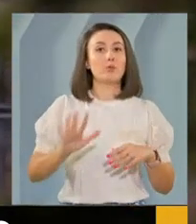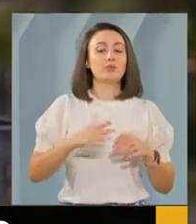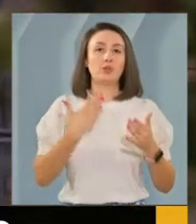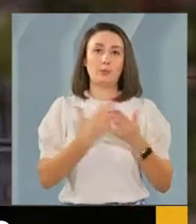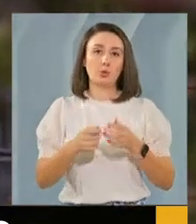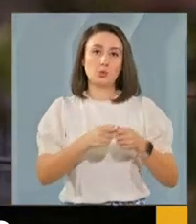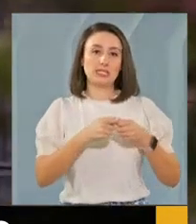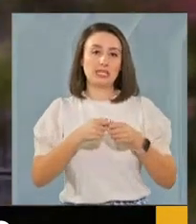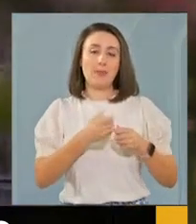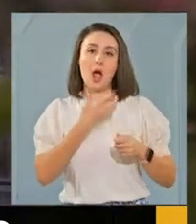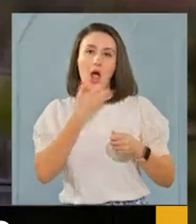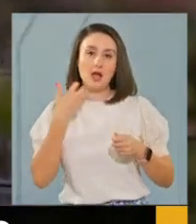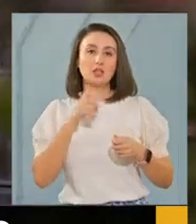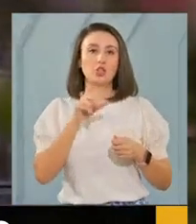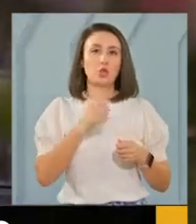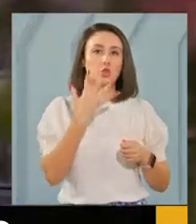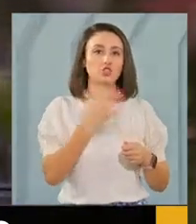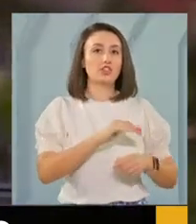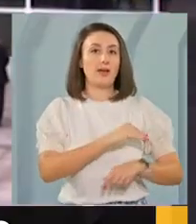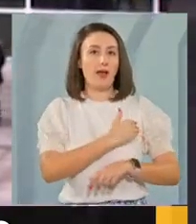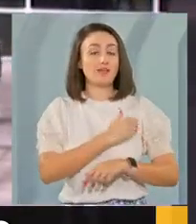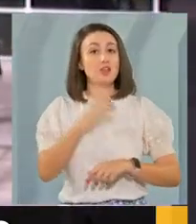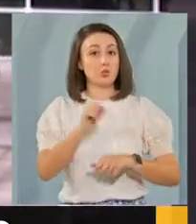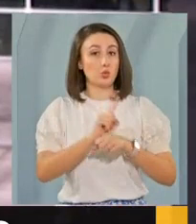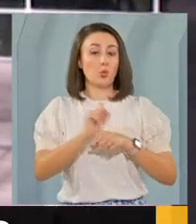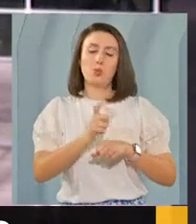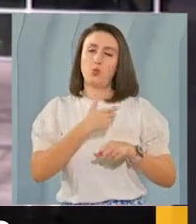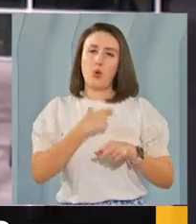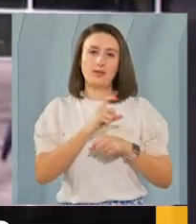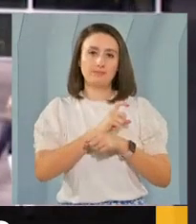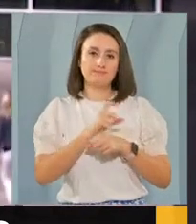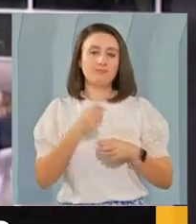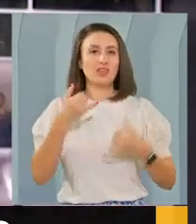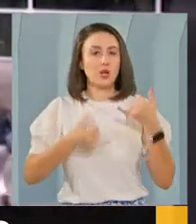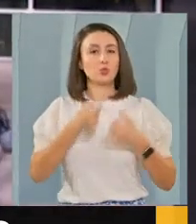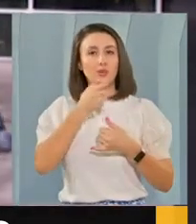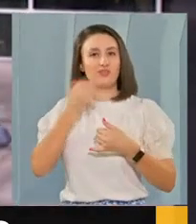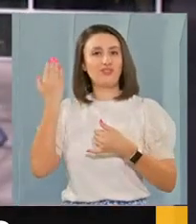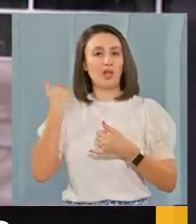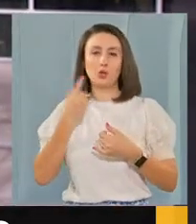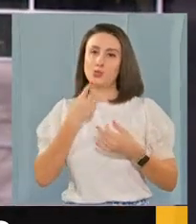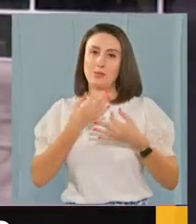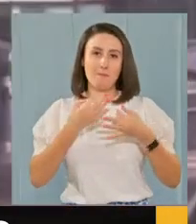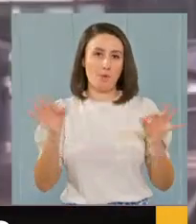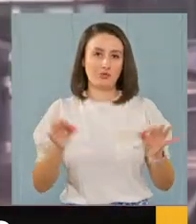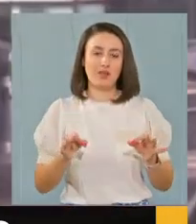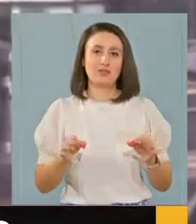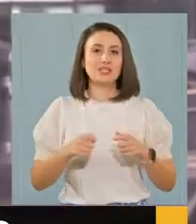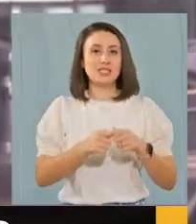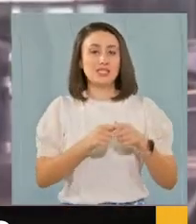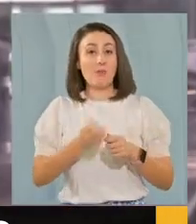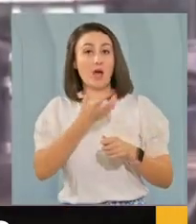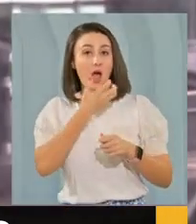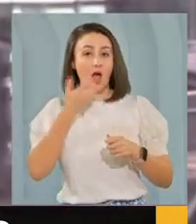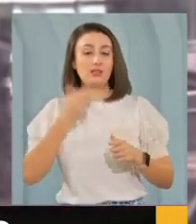pentru sistemele de climatizare la 25 de grade. Acest lucru poate dăuna infrastructurilor vechi ce nu sunt modernizate cu sisteme de încălzire